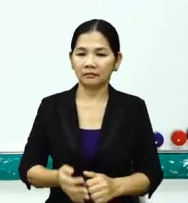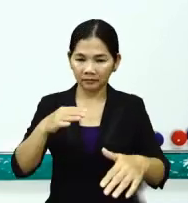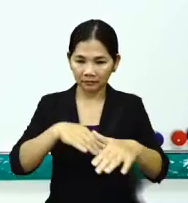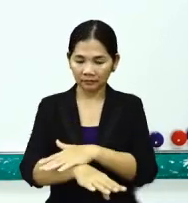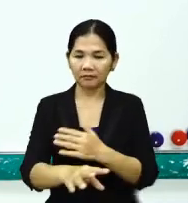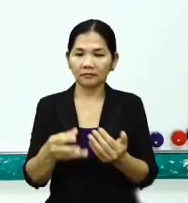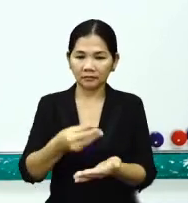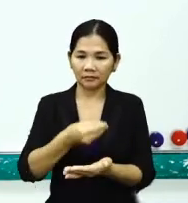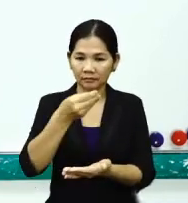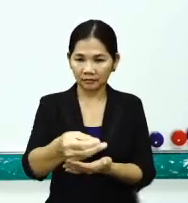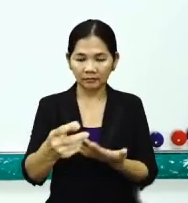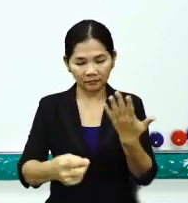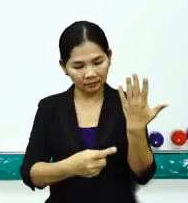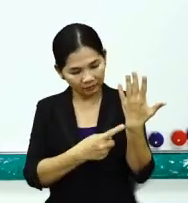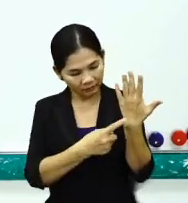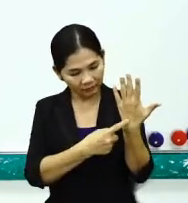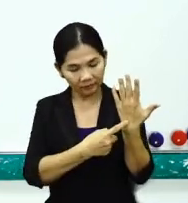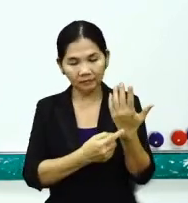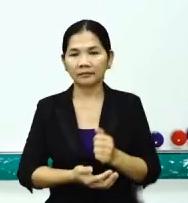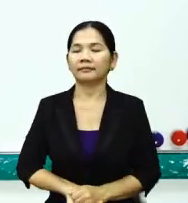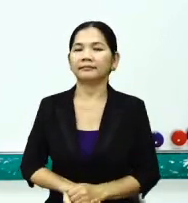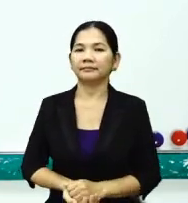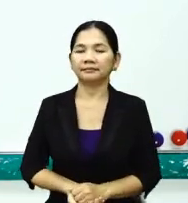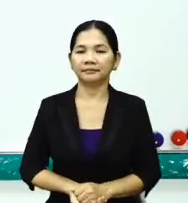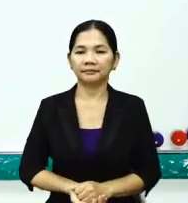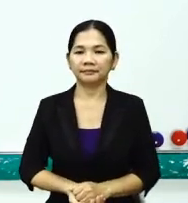chỗ tình khẳng